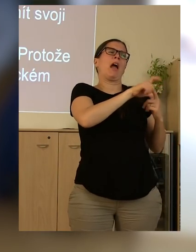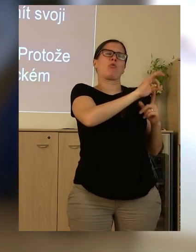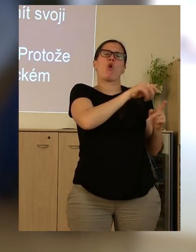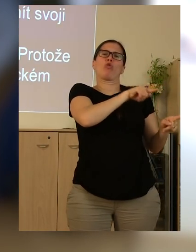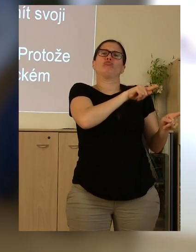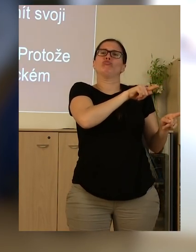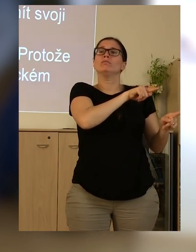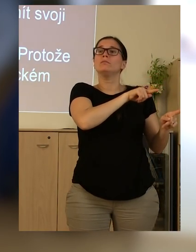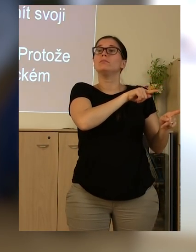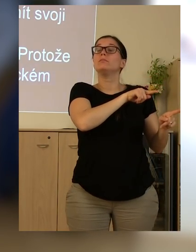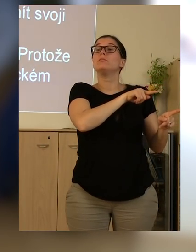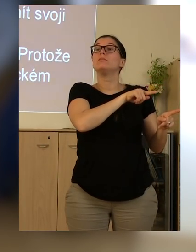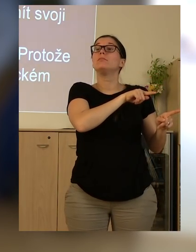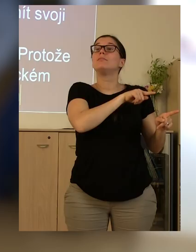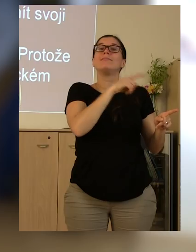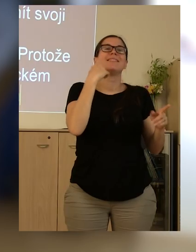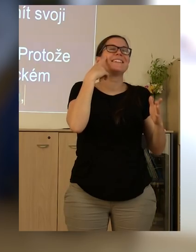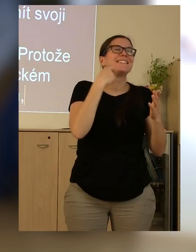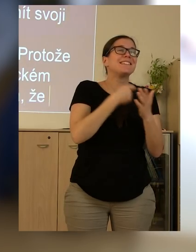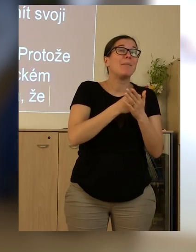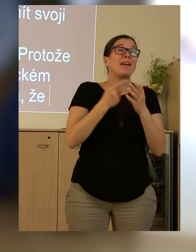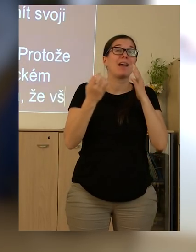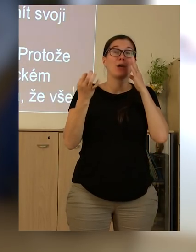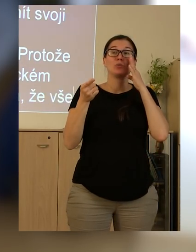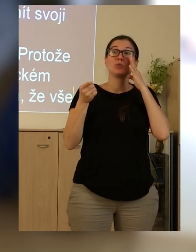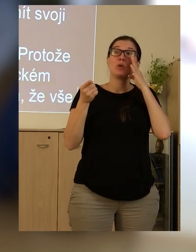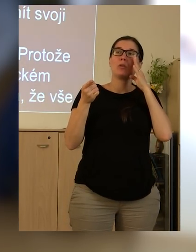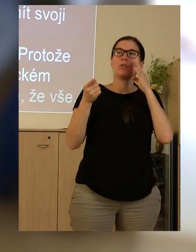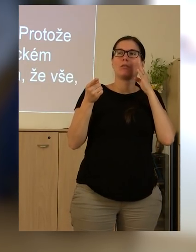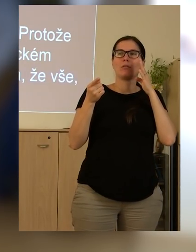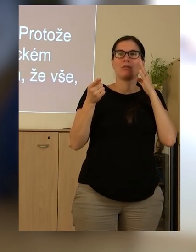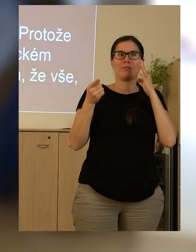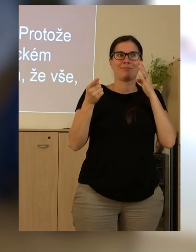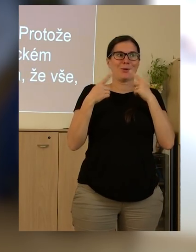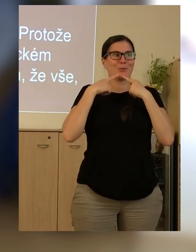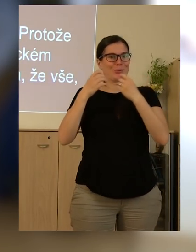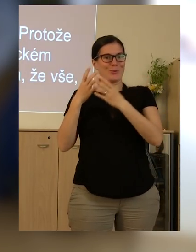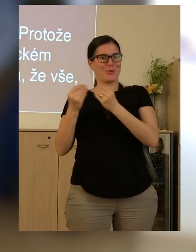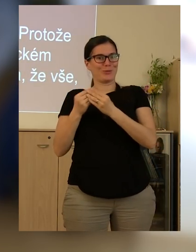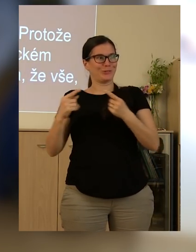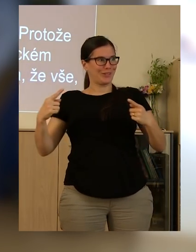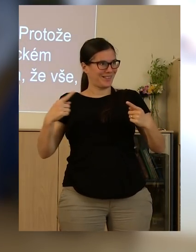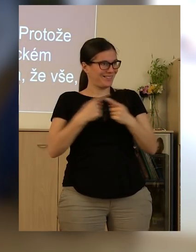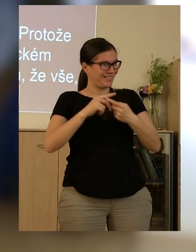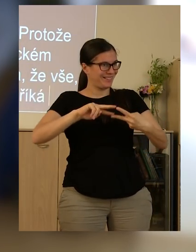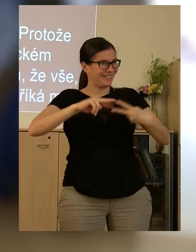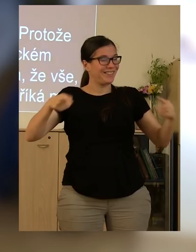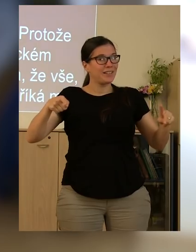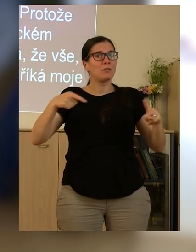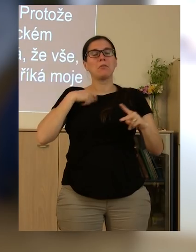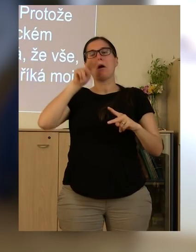pak to znamená, že vše, co nesouhlasí s tím, co říká moje ego, je nesmysl.